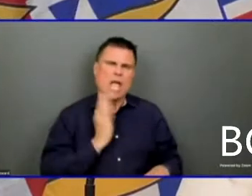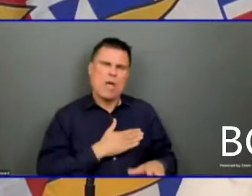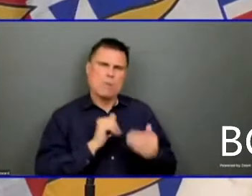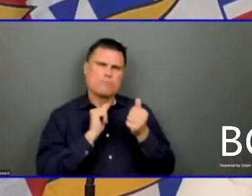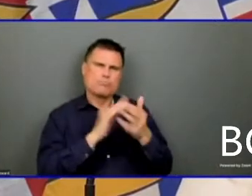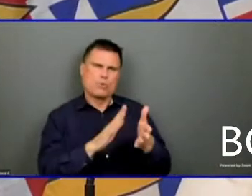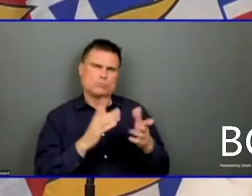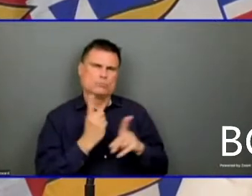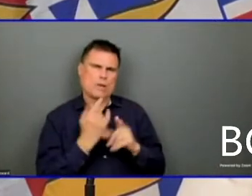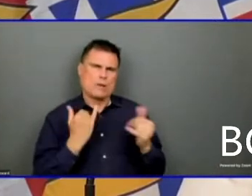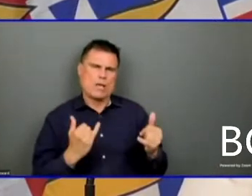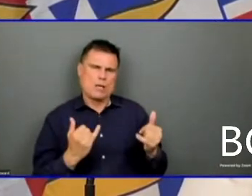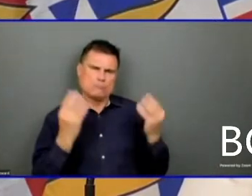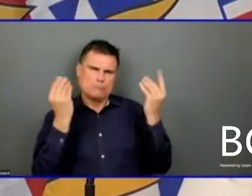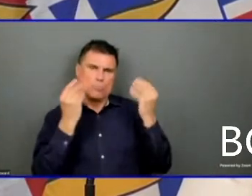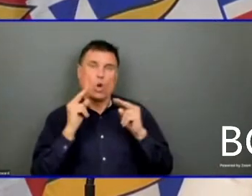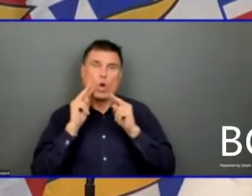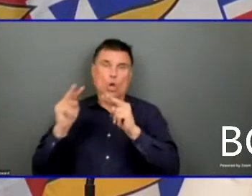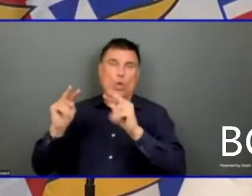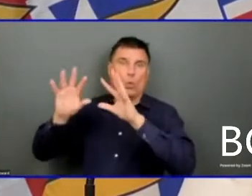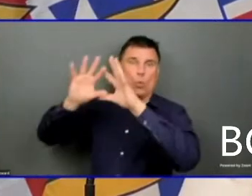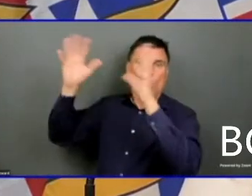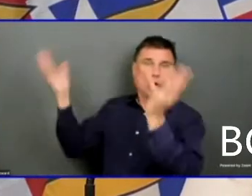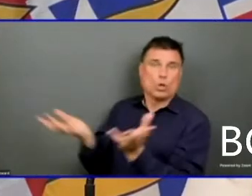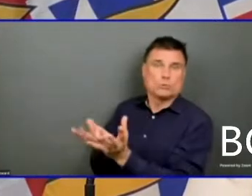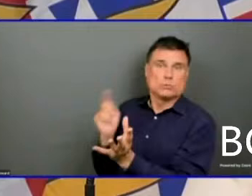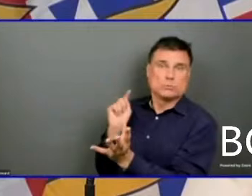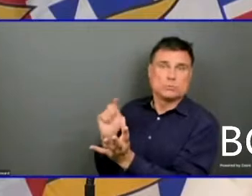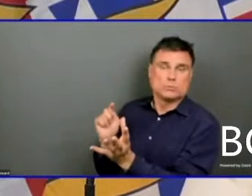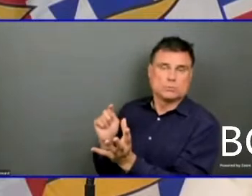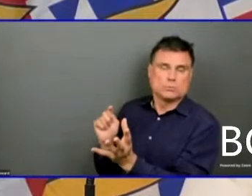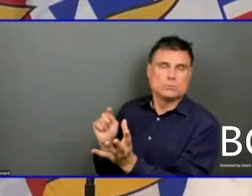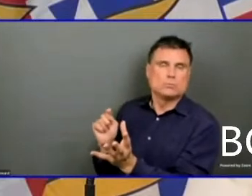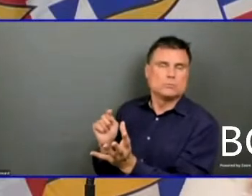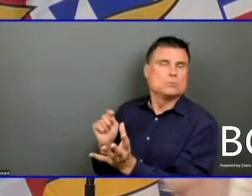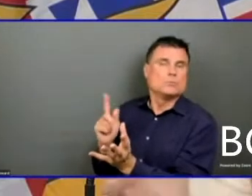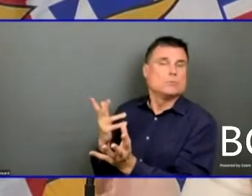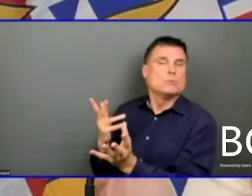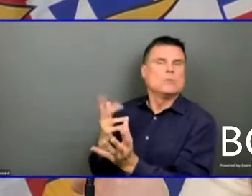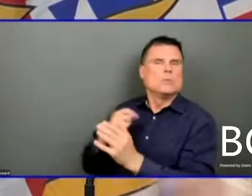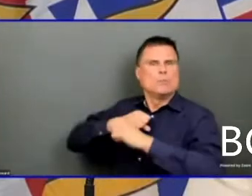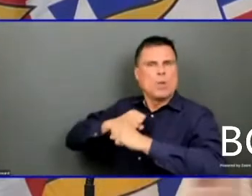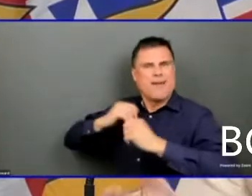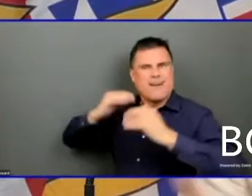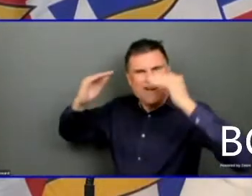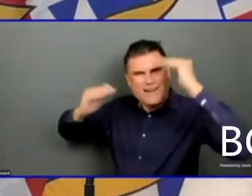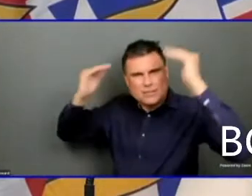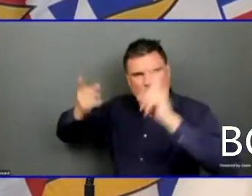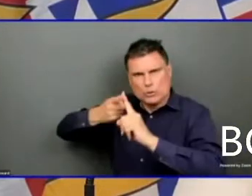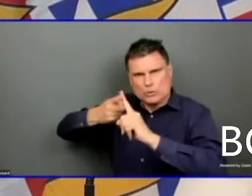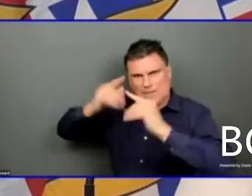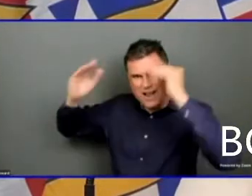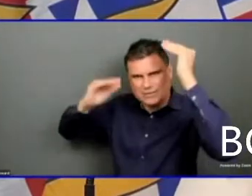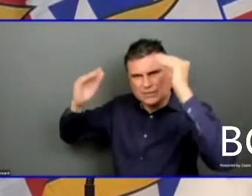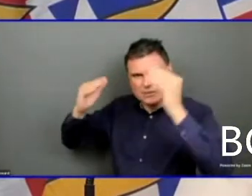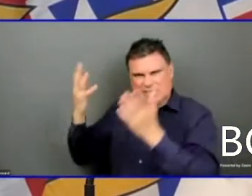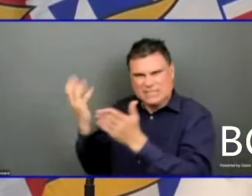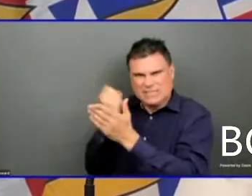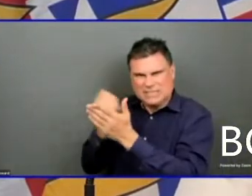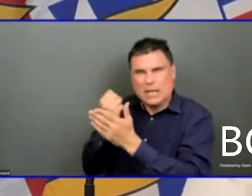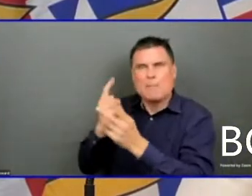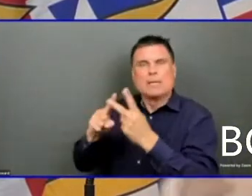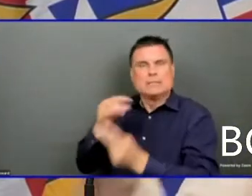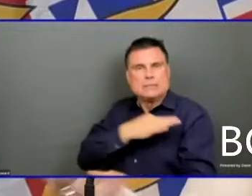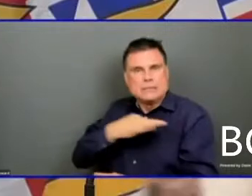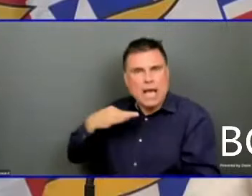imperative for us to protect healthcare workers and adults 所以呢，也要对那些护理孩子的老师都要保护